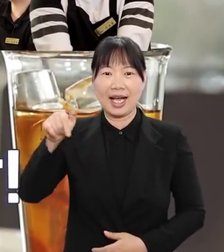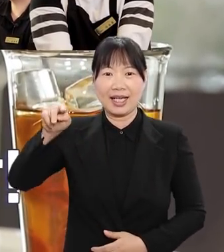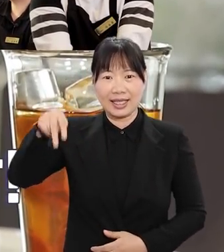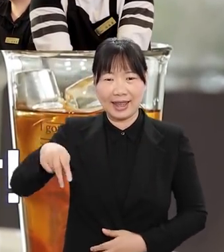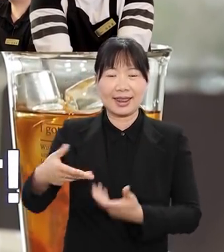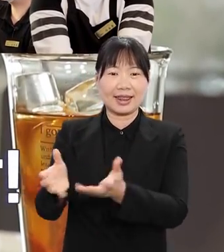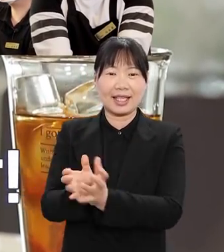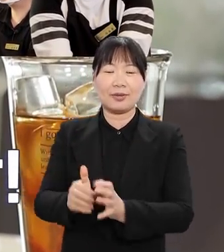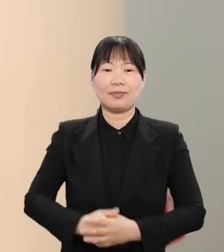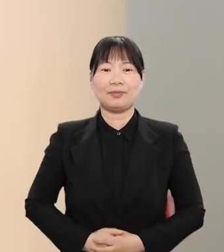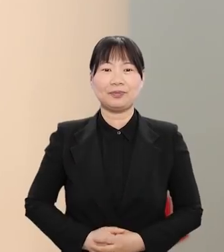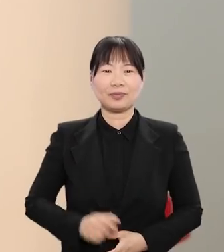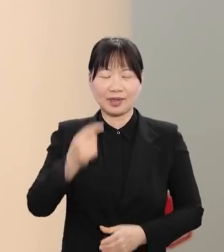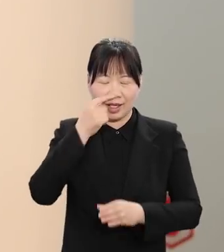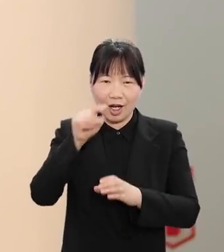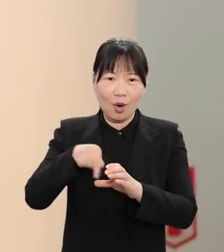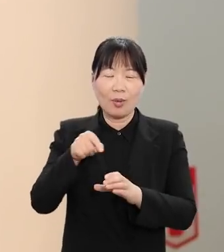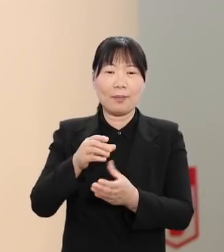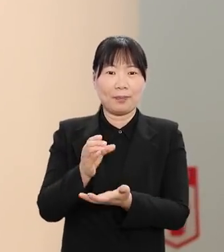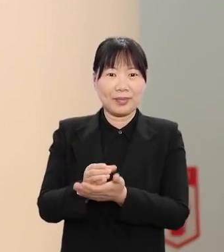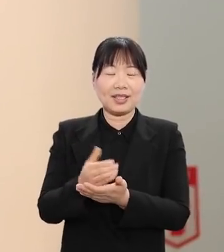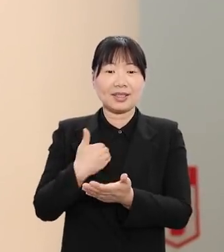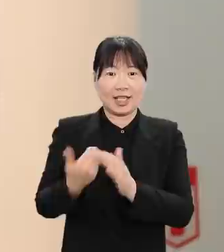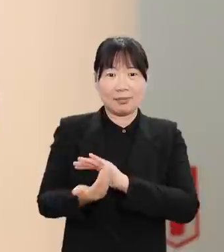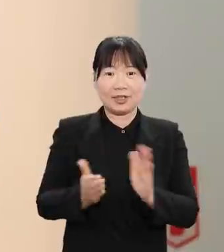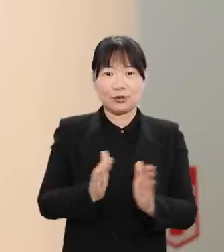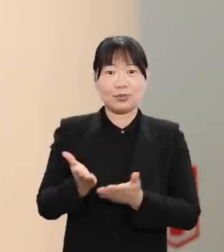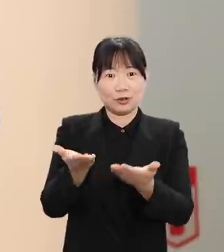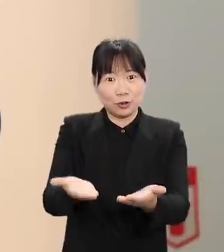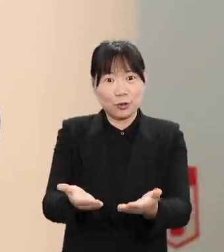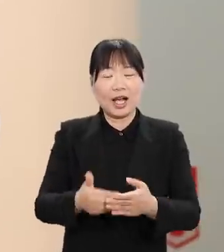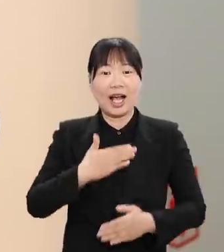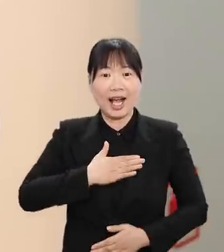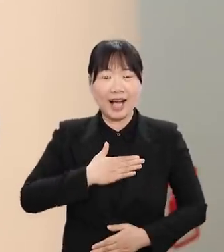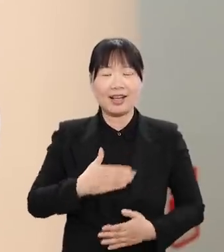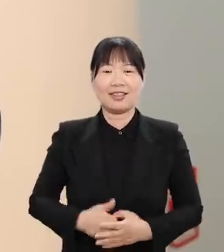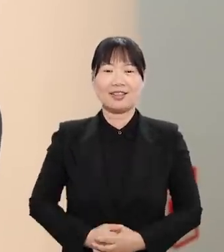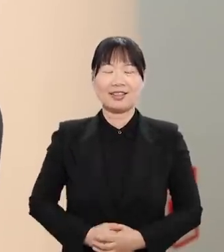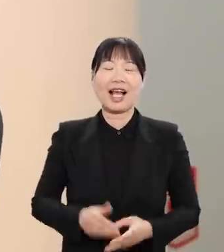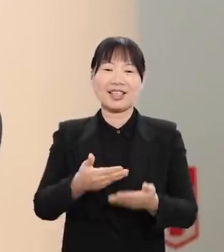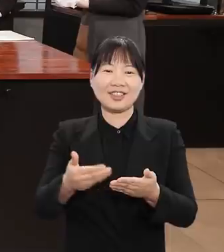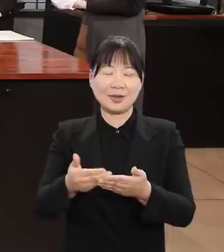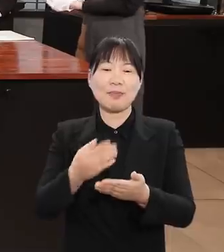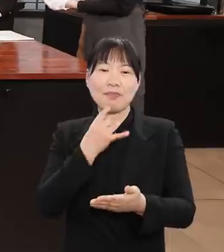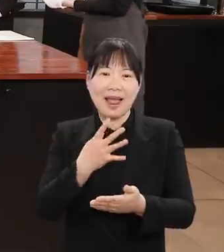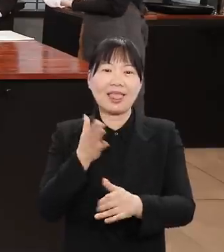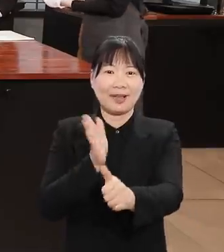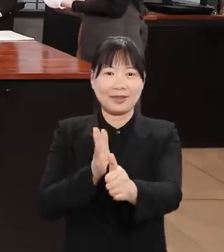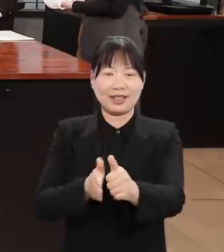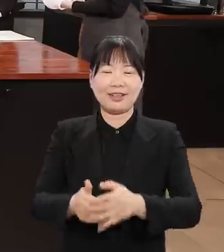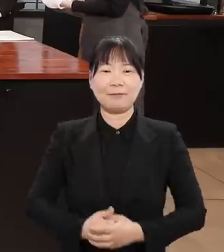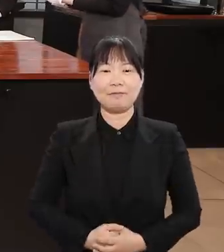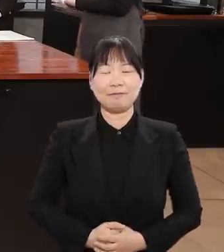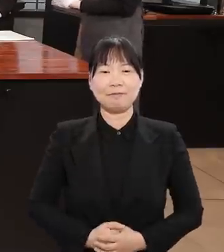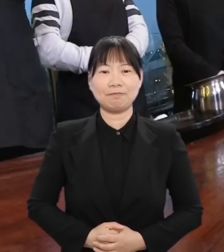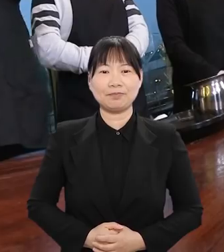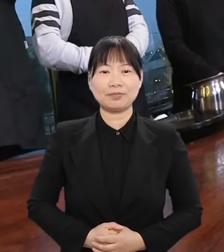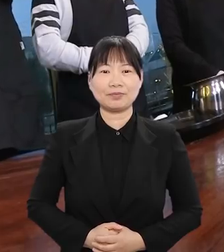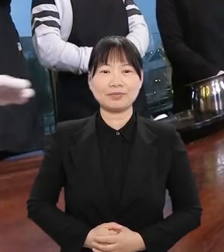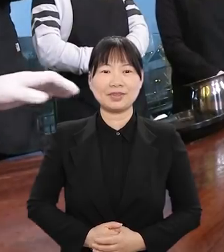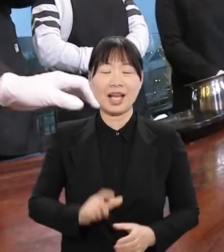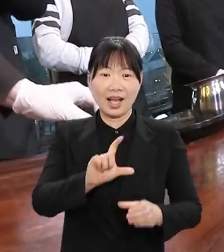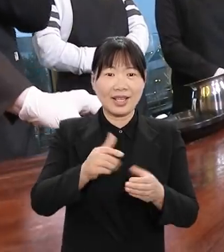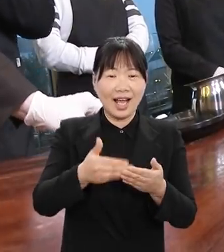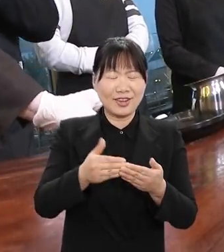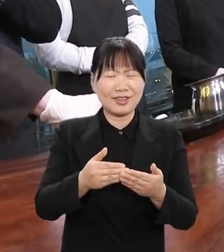got everything, 아가팀. 그 음료 베이스 같은 거는 다 마련을 해드릴 거예요. 네, 알겠습니다. 거기서 이제 그려주시면 될 것 같아요.